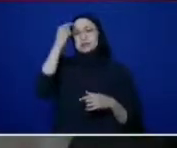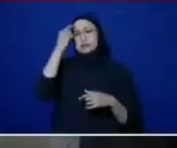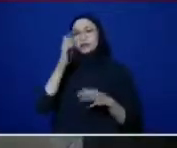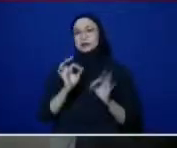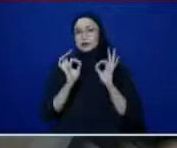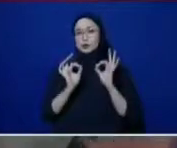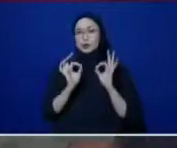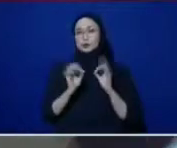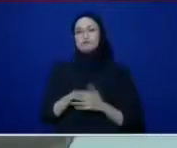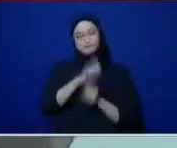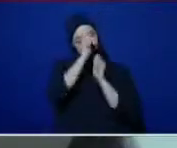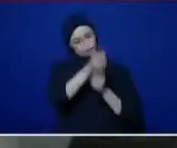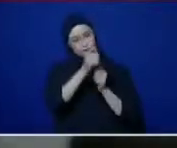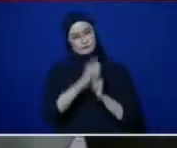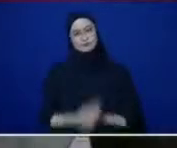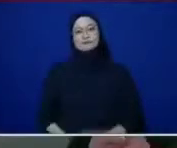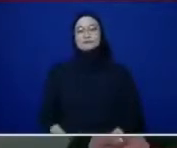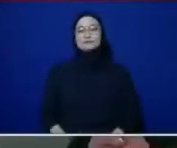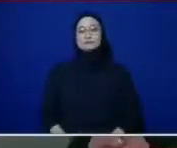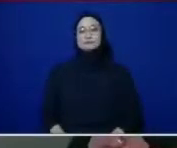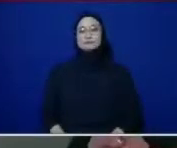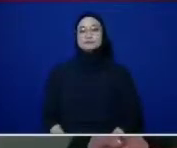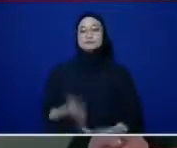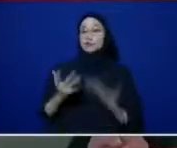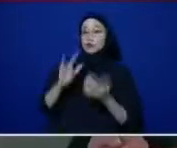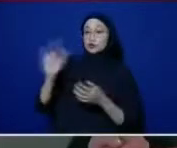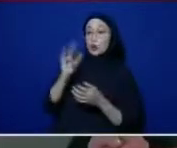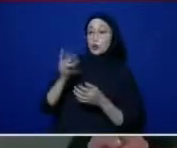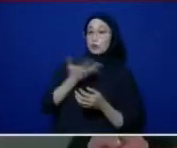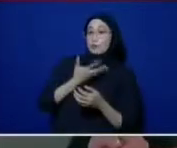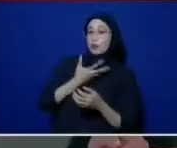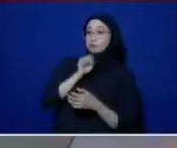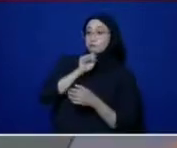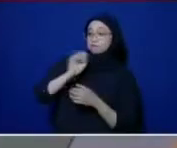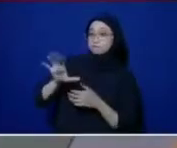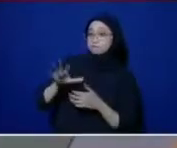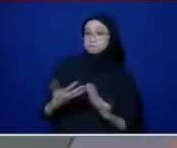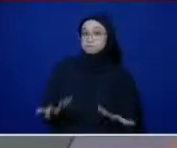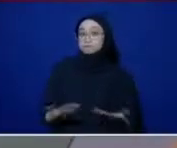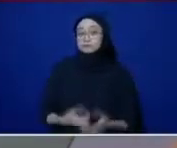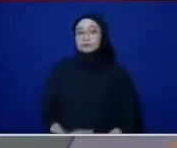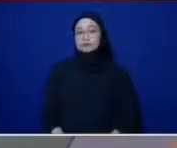orang. Baik, Bapak, silakan. Dari Bapak Joko Widodo, masih ada waktu 1 menit lagi.